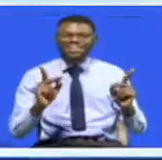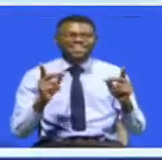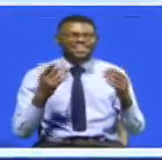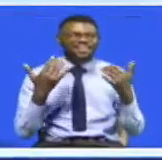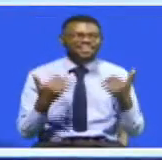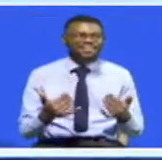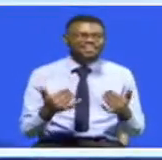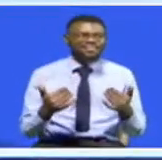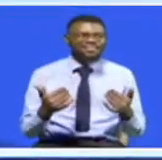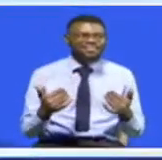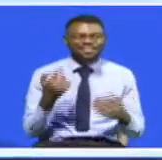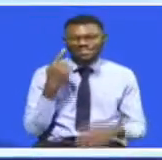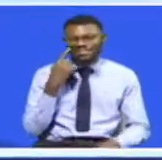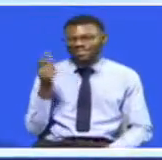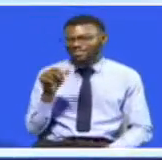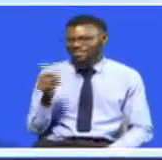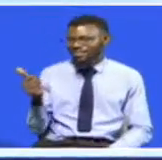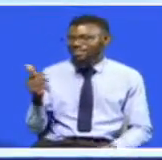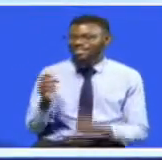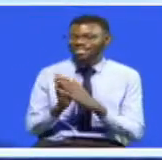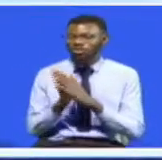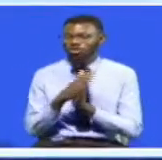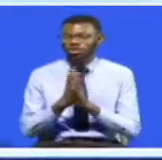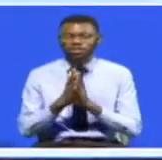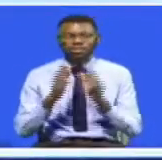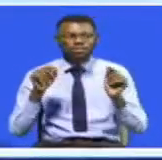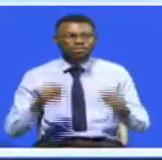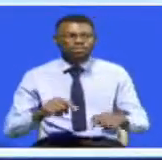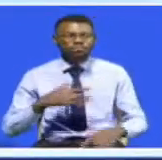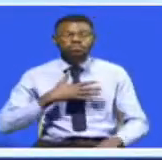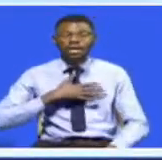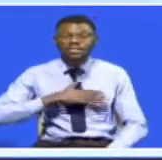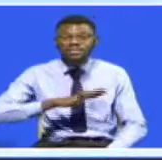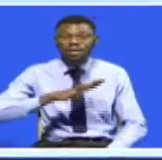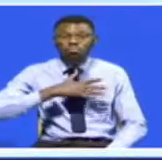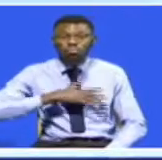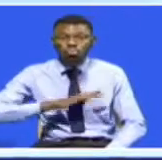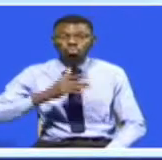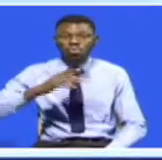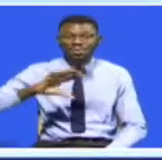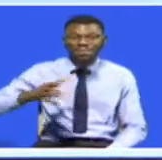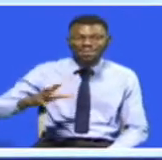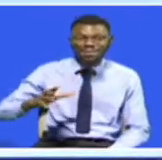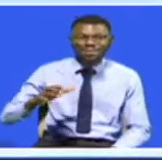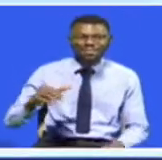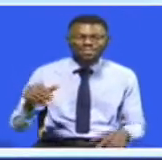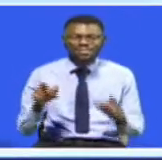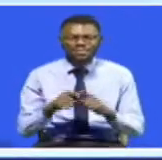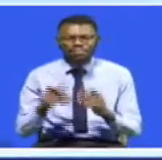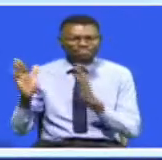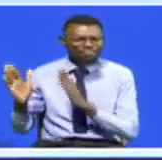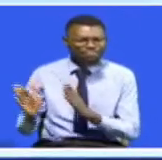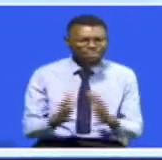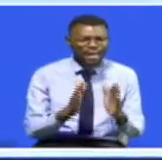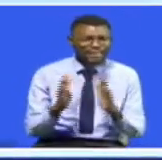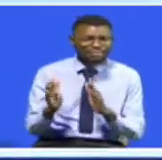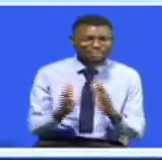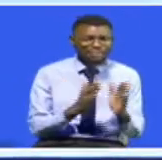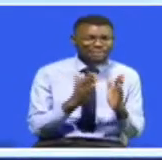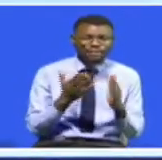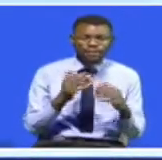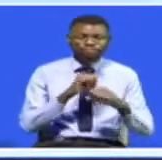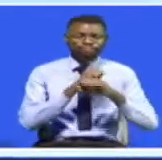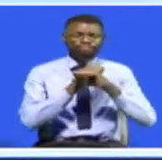Uwanjani tuangazie taarifa nyingine za siku ambapo kaunti ya Samburu vile vile inaendeleza mikakati ya maandalizi ya El Nino